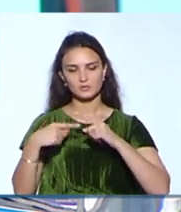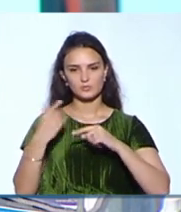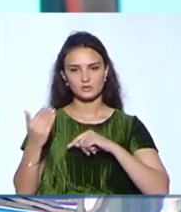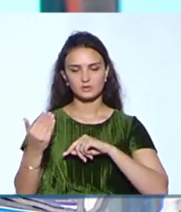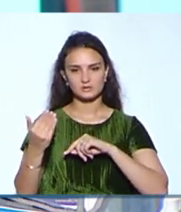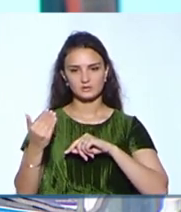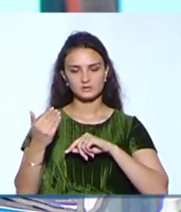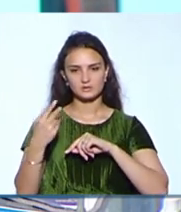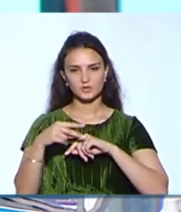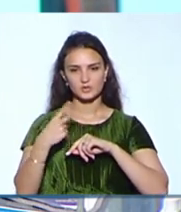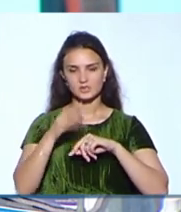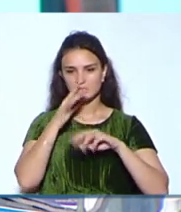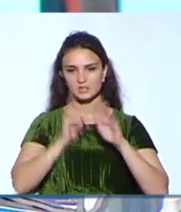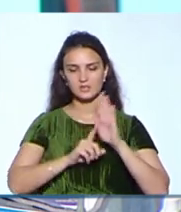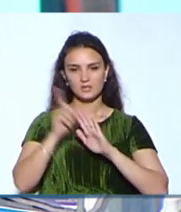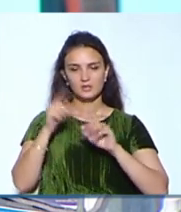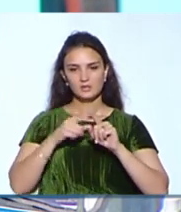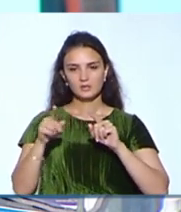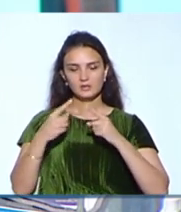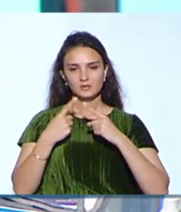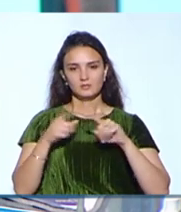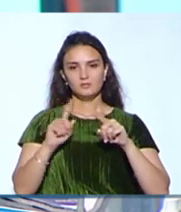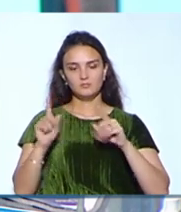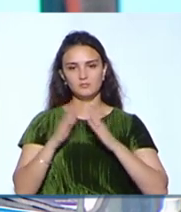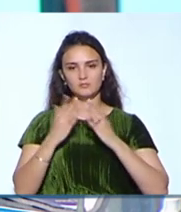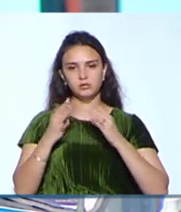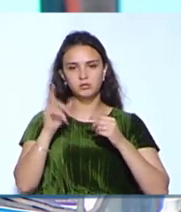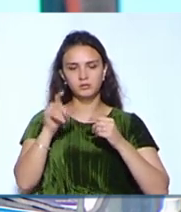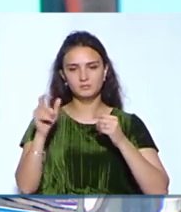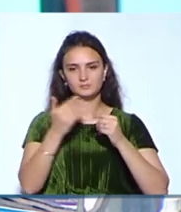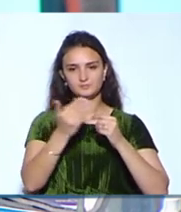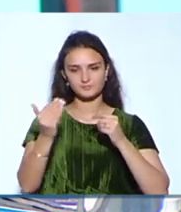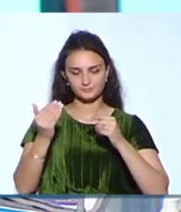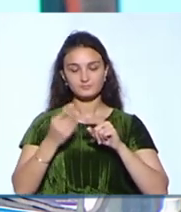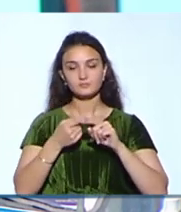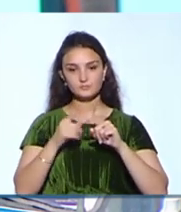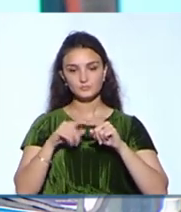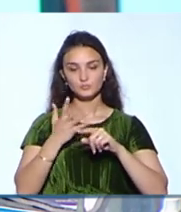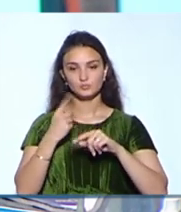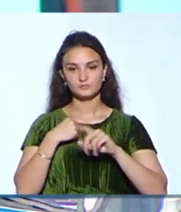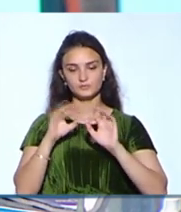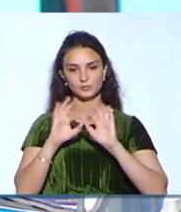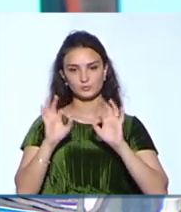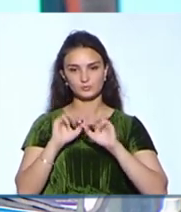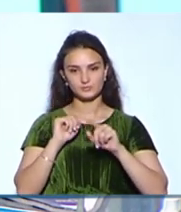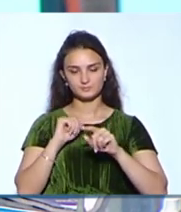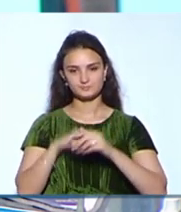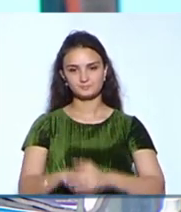საუკუნის 20-იანი წლებიდან სხვა სამარჯვებს მოითხოვს ადამიანებისაგან. ამიტომ თუ ჩვენ